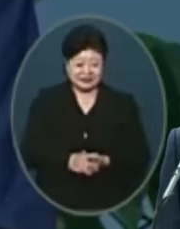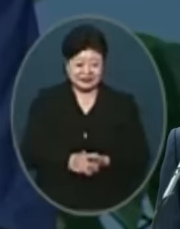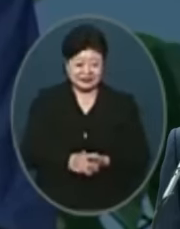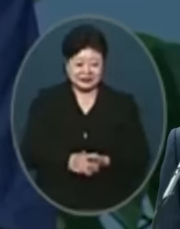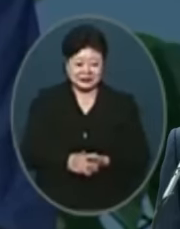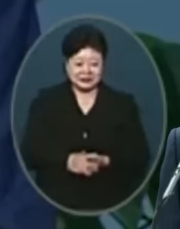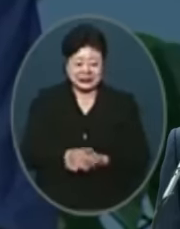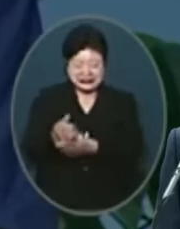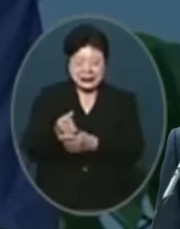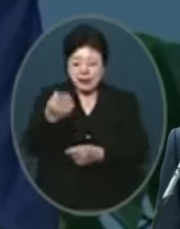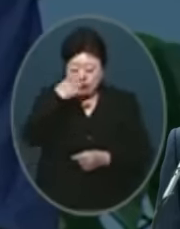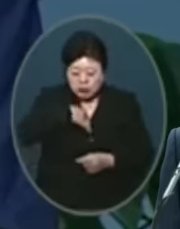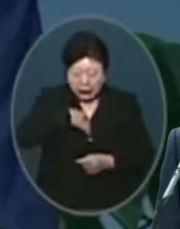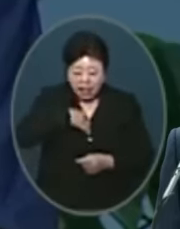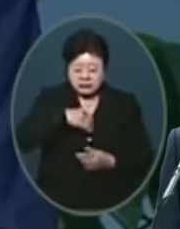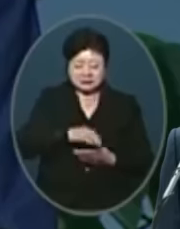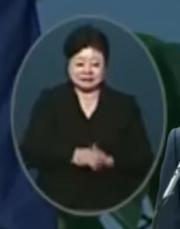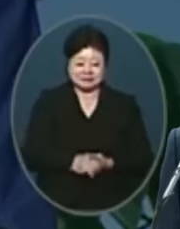잡아 먹어버리죠.